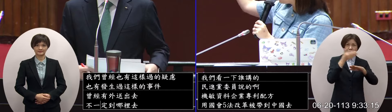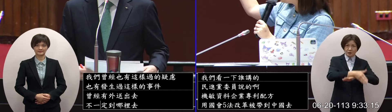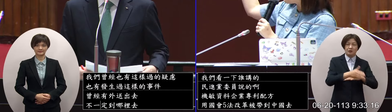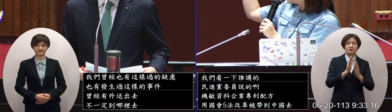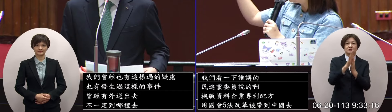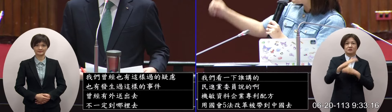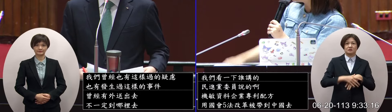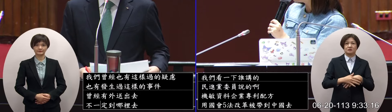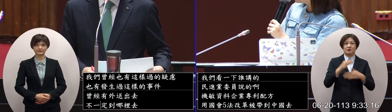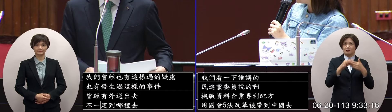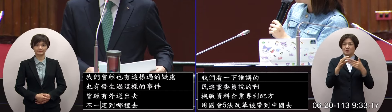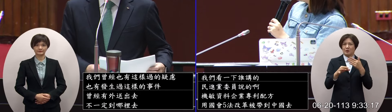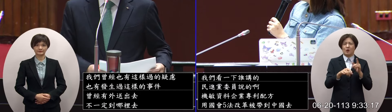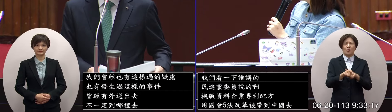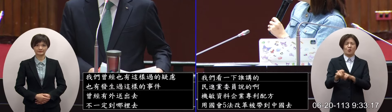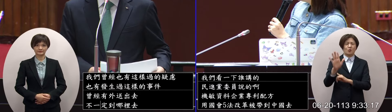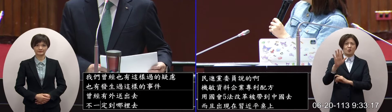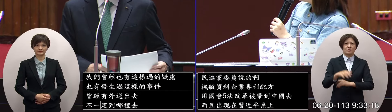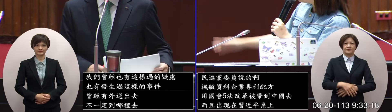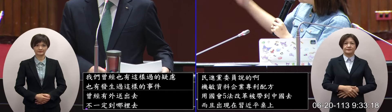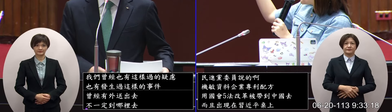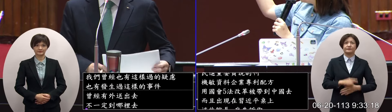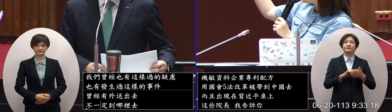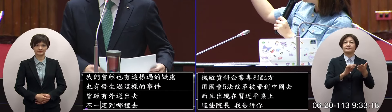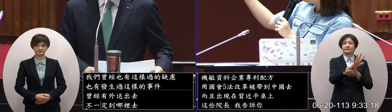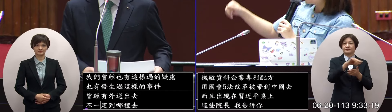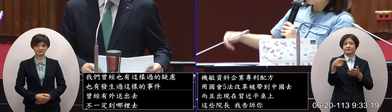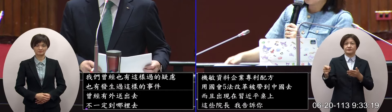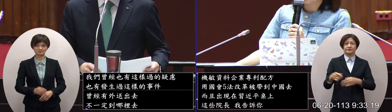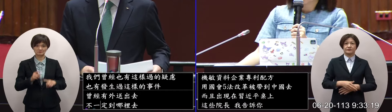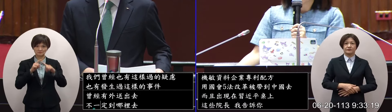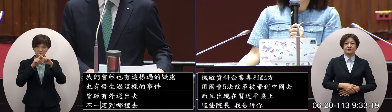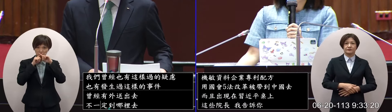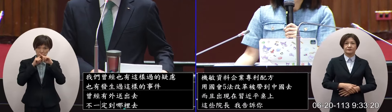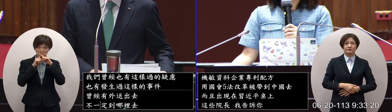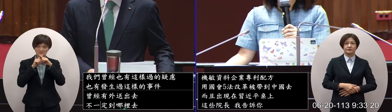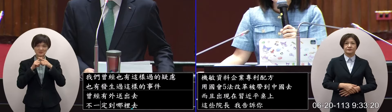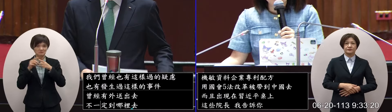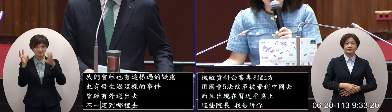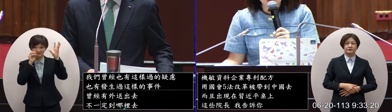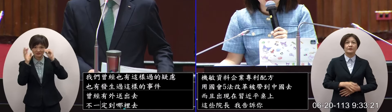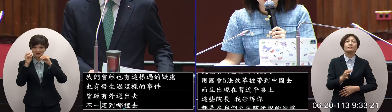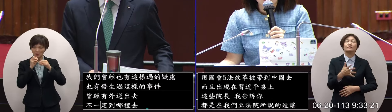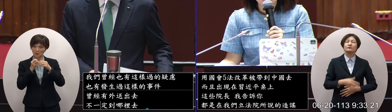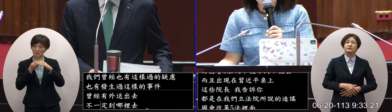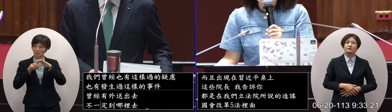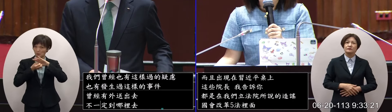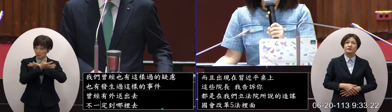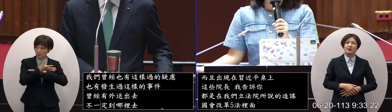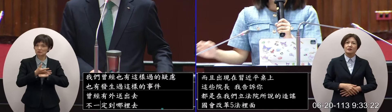有相关法令。下一张投影片， 机敏资料是有可能被散播出去的。 被什么？